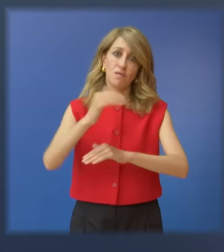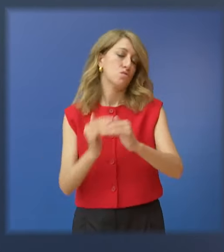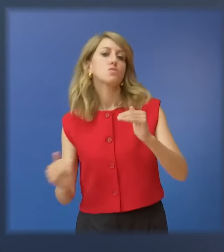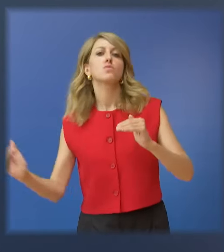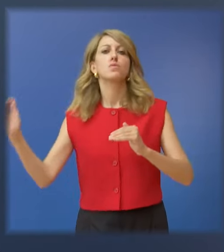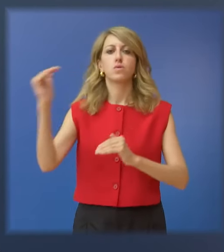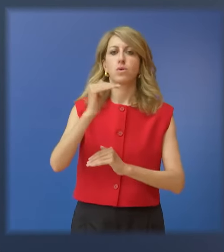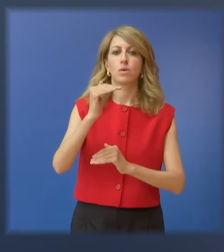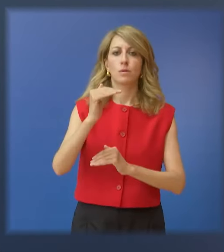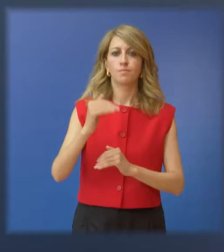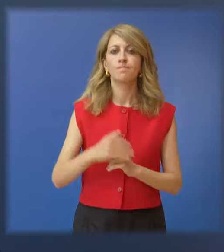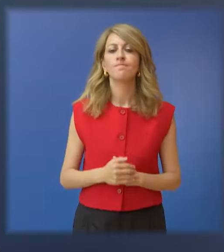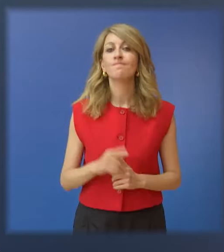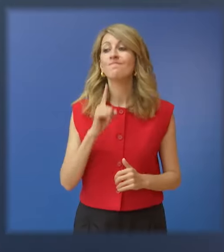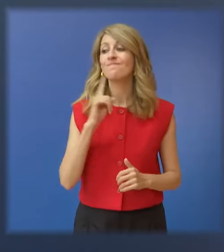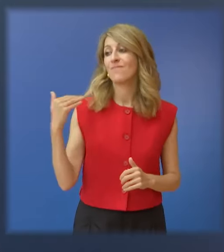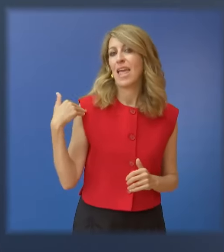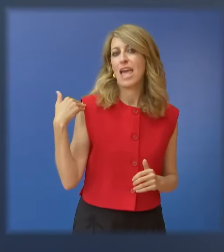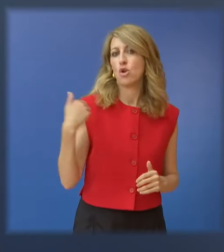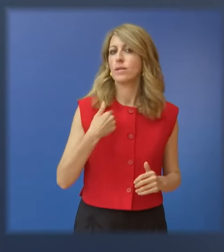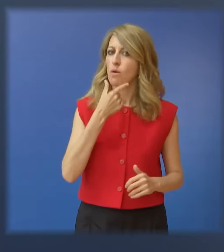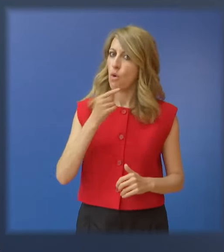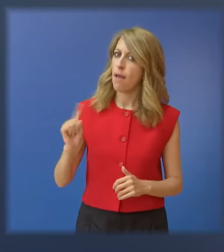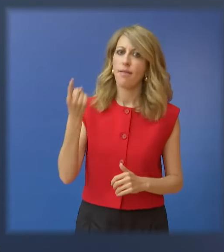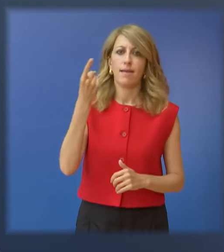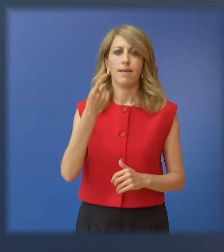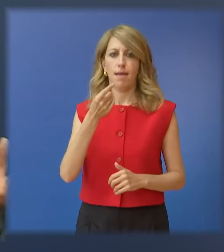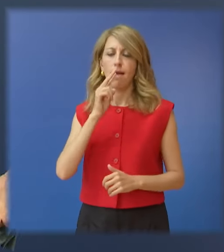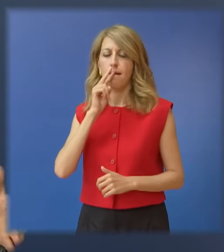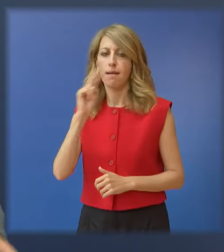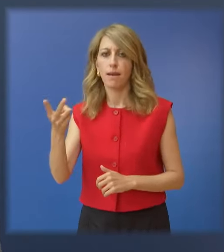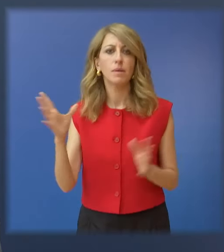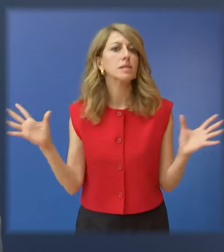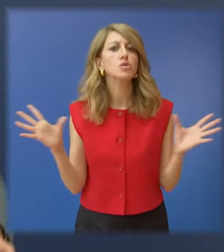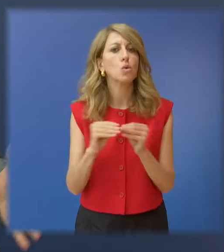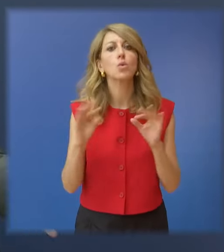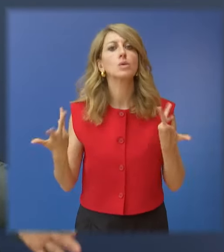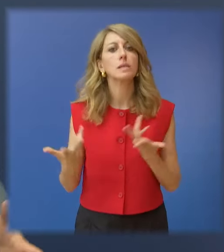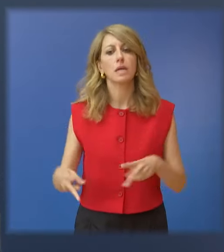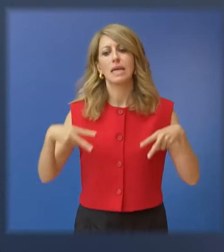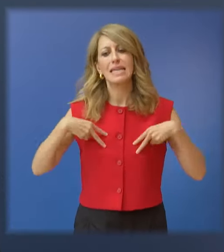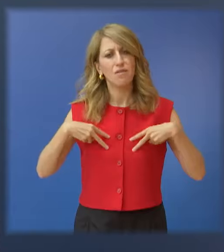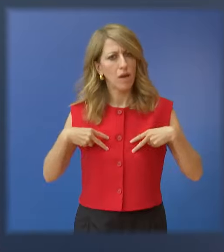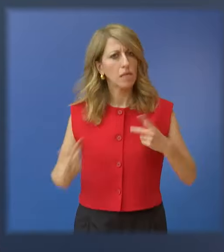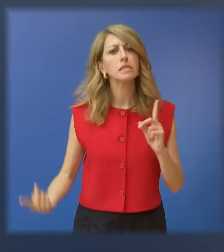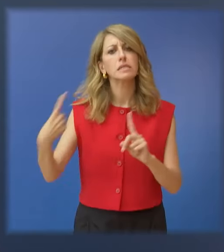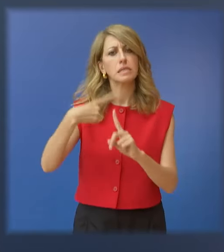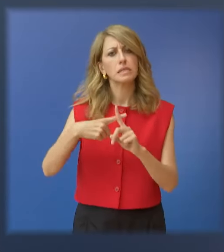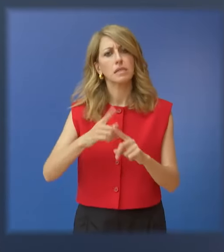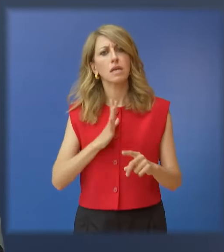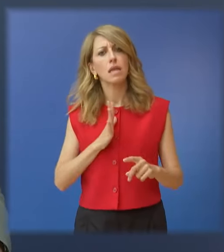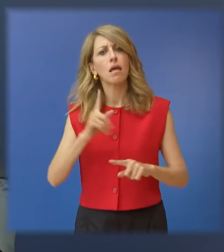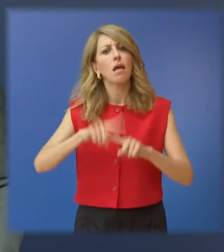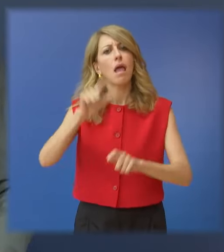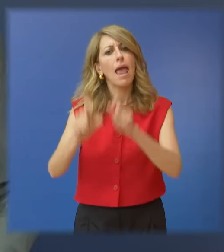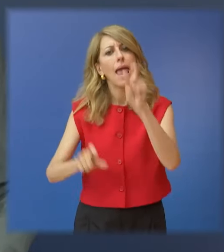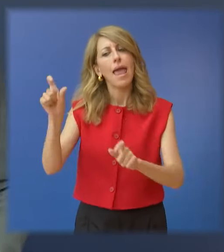σταθερή θέση της κυβέρνησης και νομίζω του συνόλου των ελλήνων πολιτών της τριτικο πλειοψηφίας ότι στο